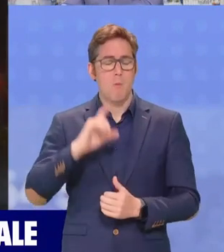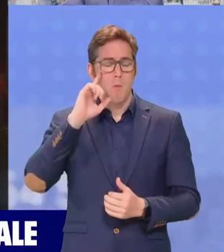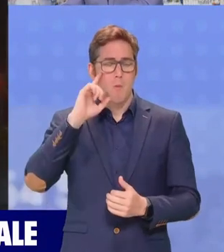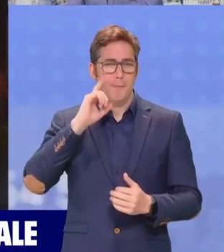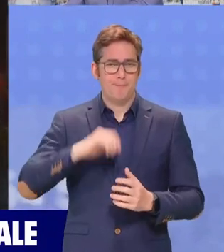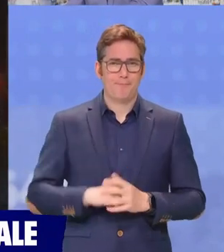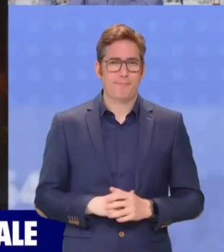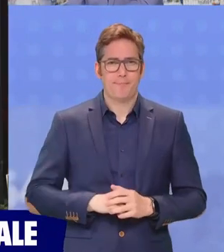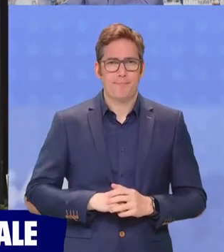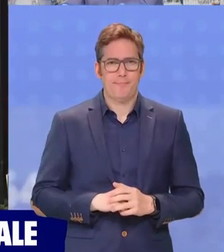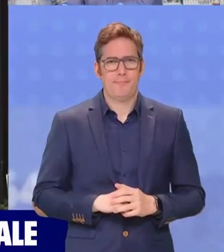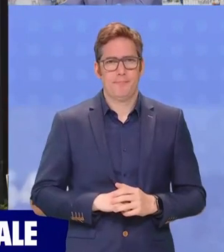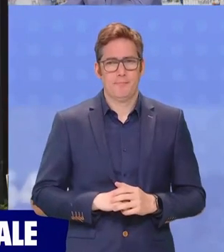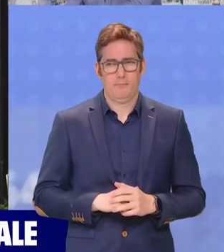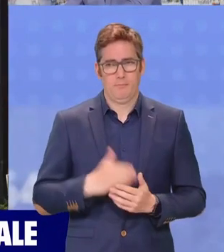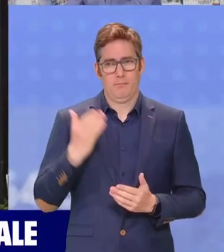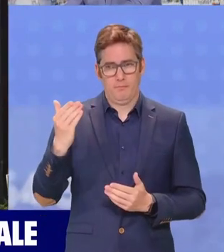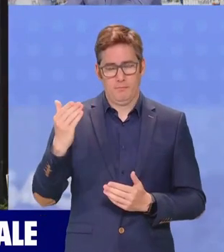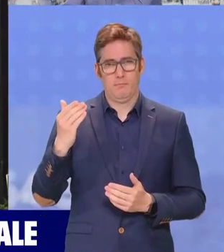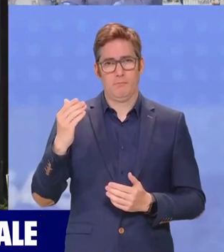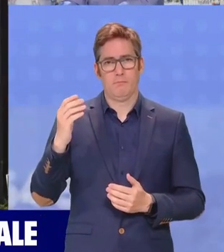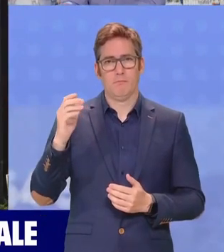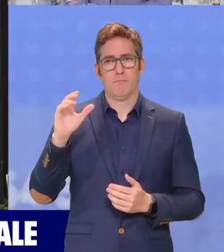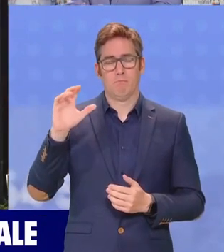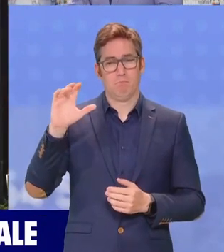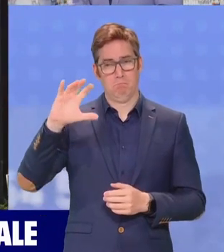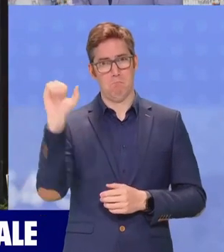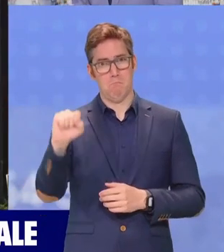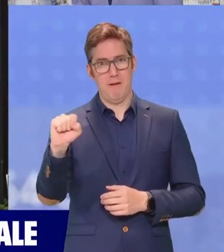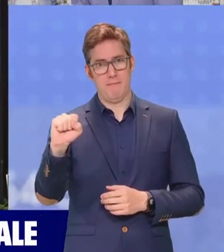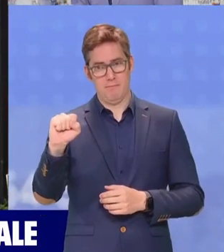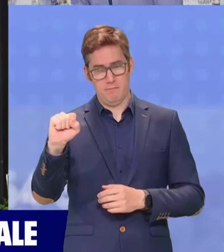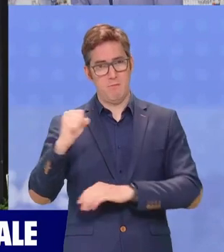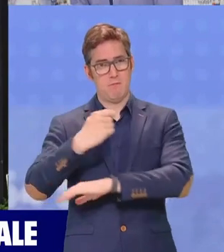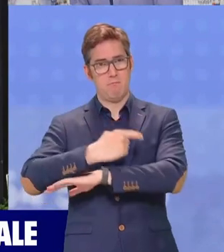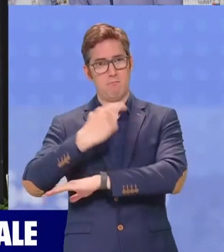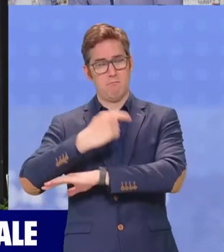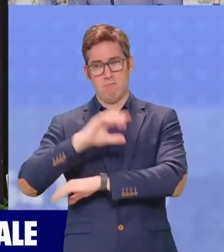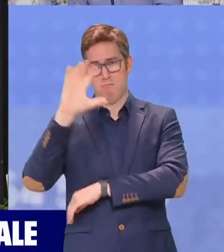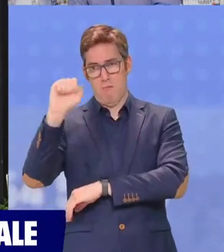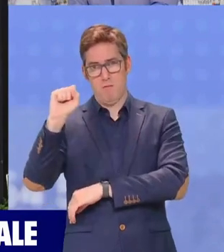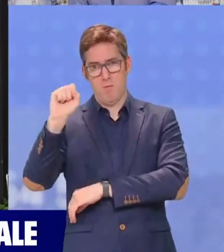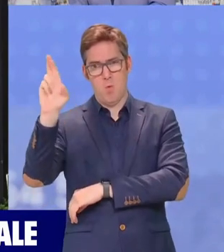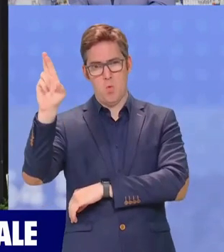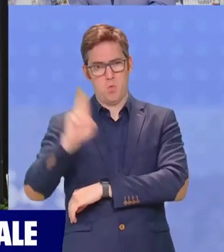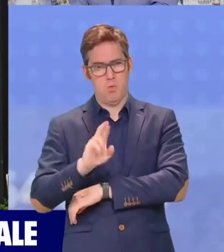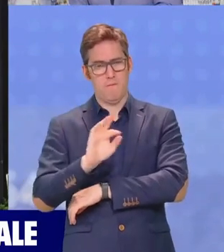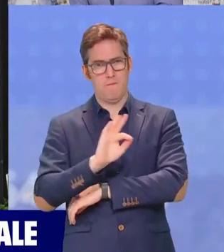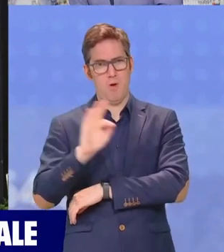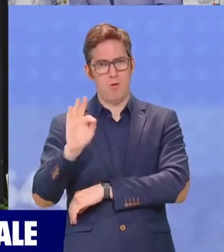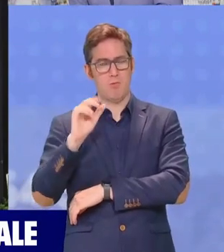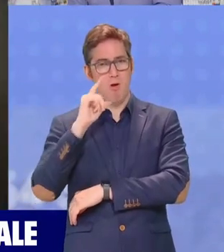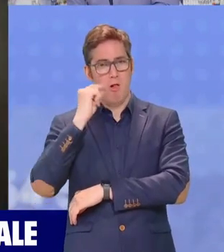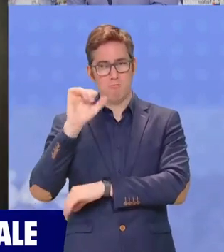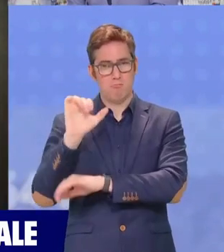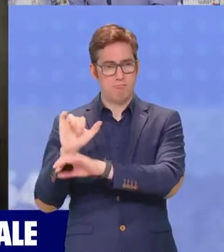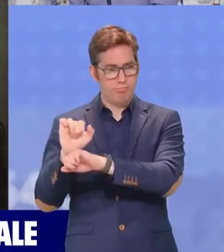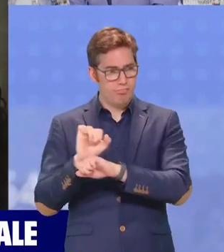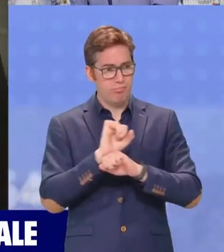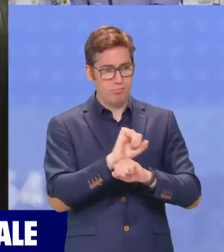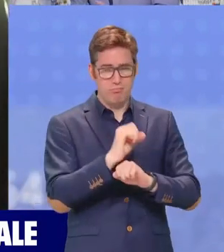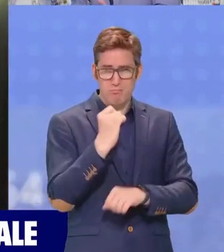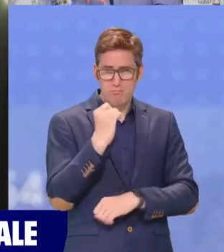la remise de l'auteur des faits par le Danemark à la France va pouvoir se faire cette manière simplifiée